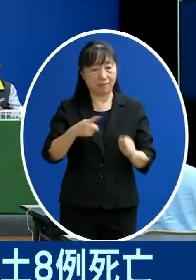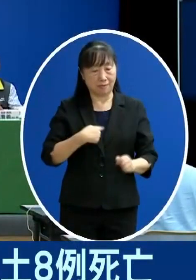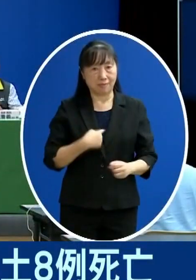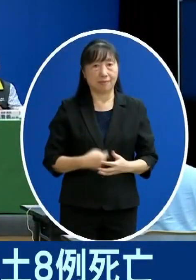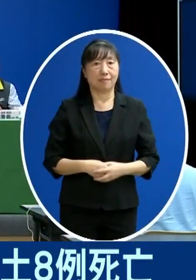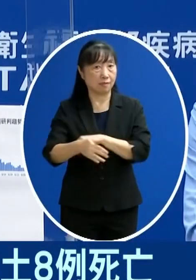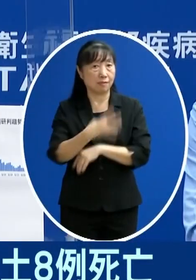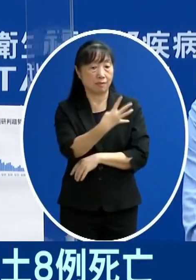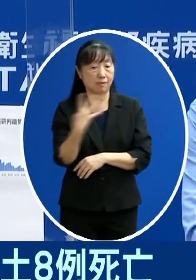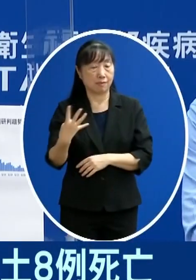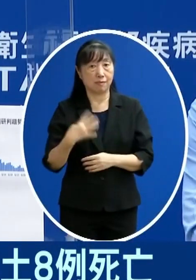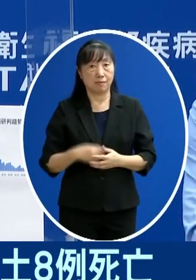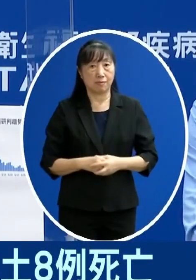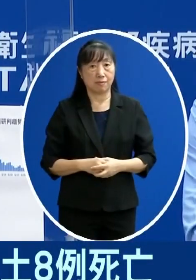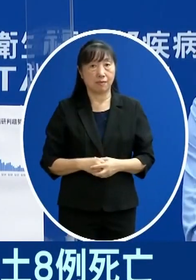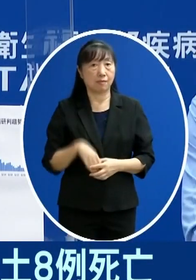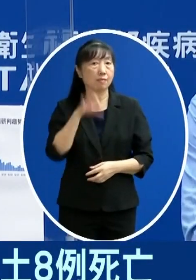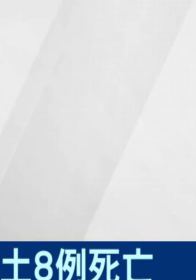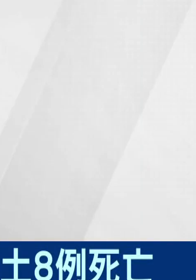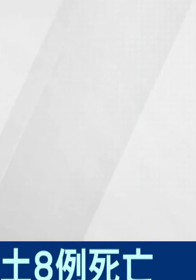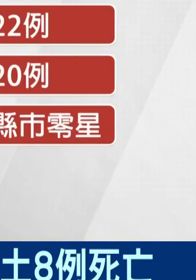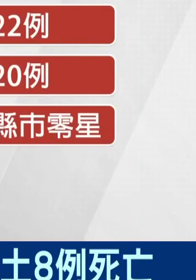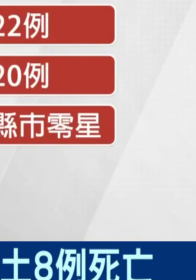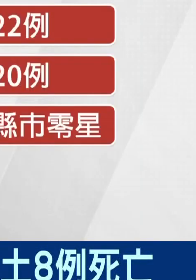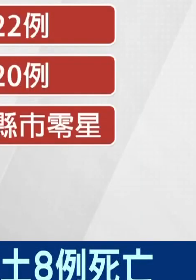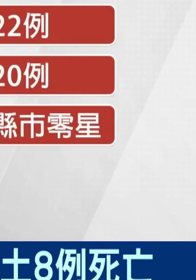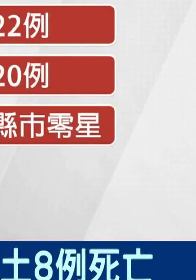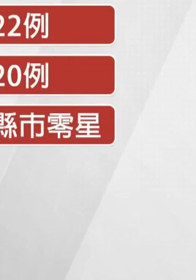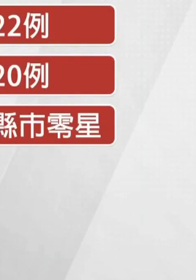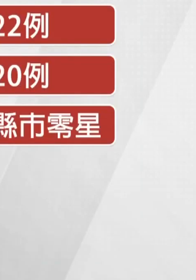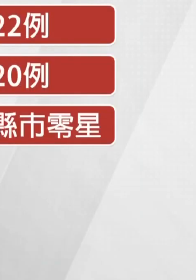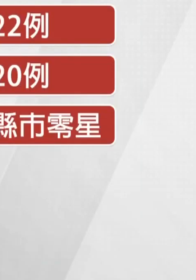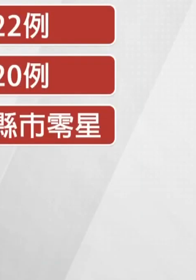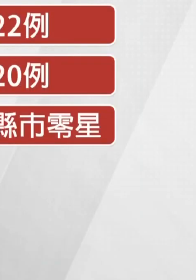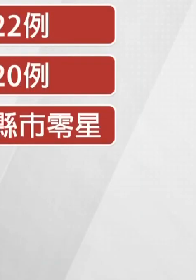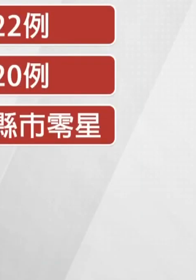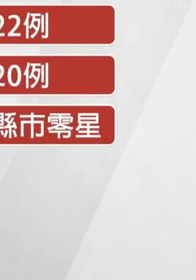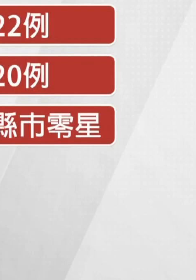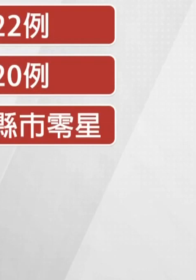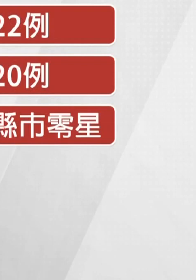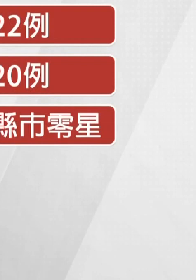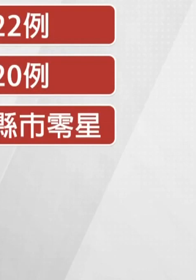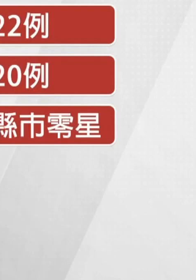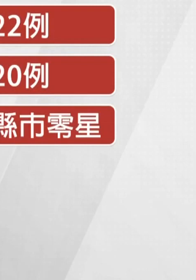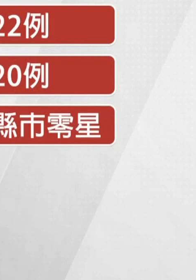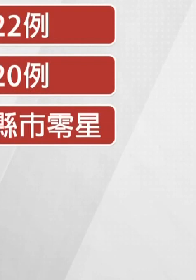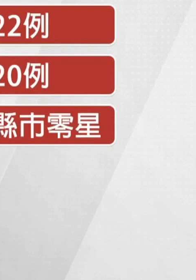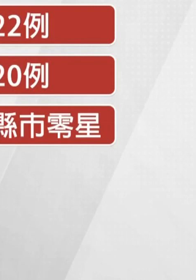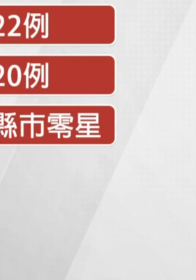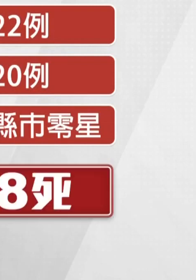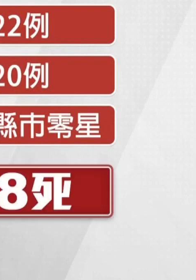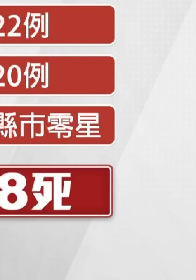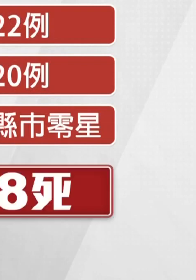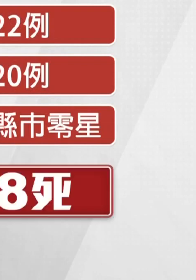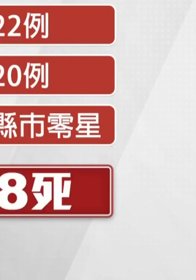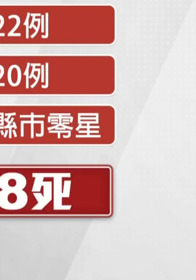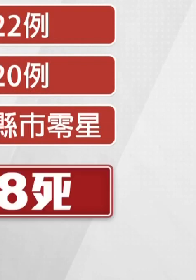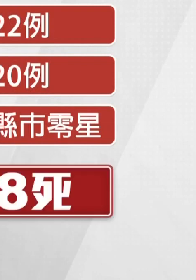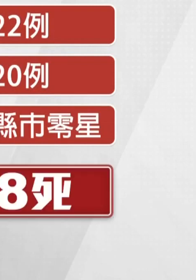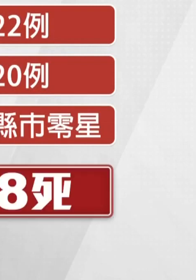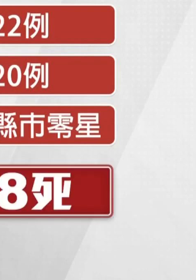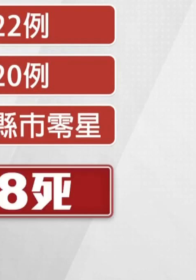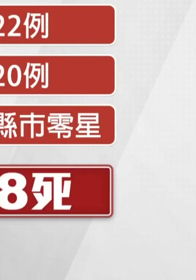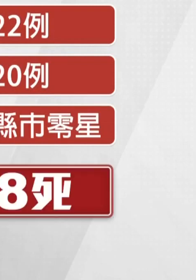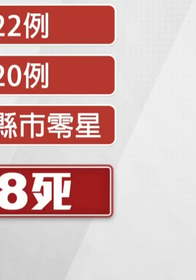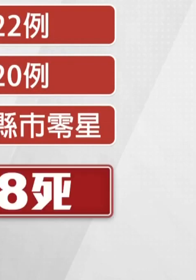本土确诊数再降，新增54例本土个案，新北市22例最多，台北市20例，其他县市零星，新增8例死